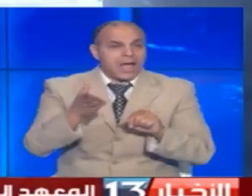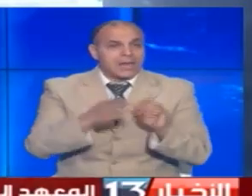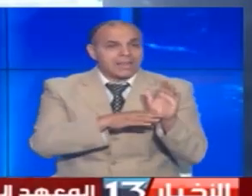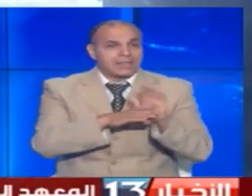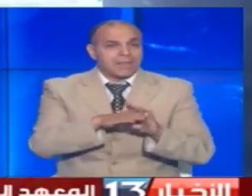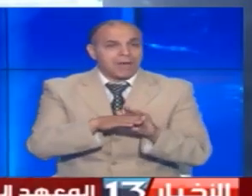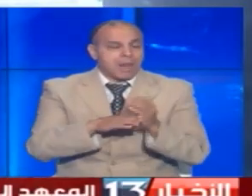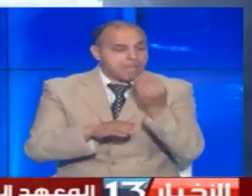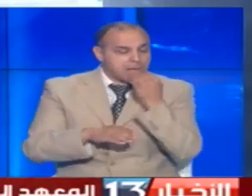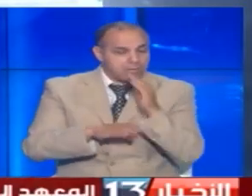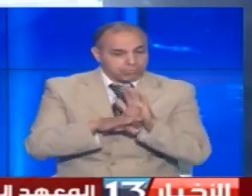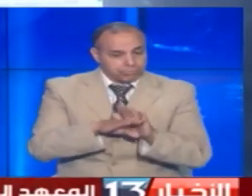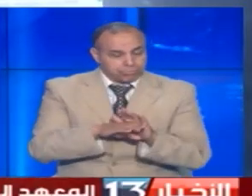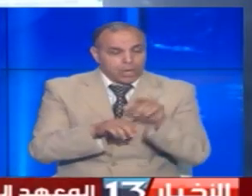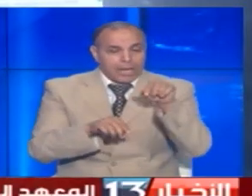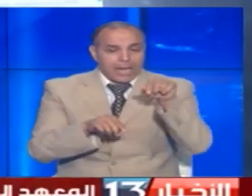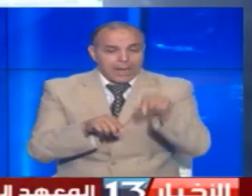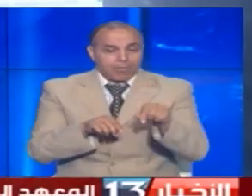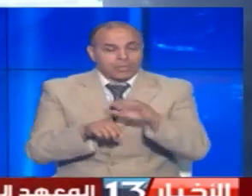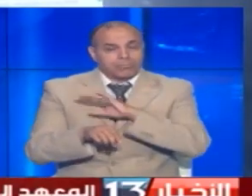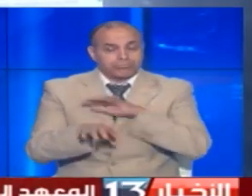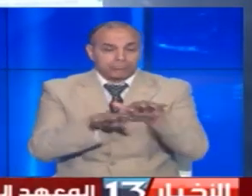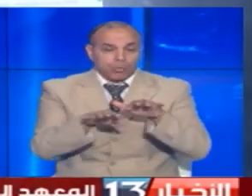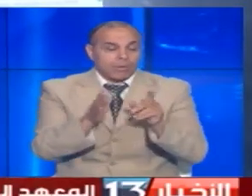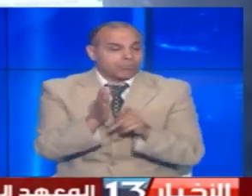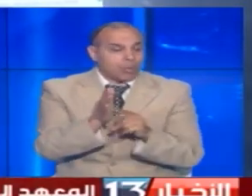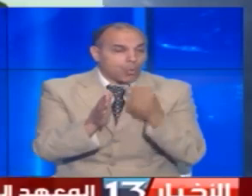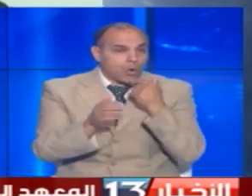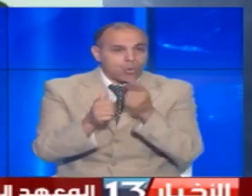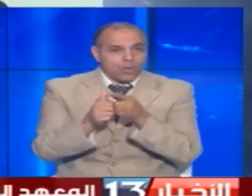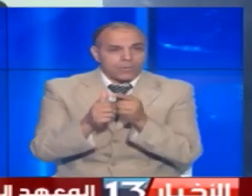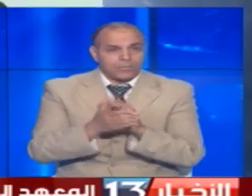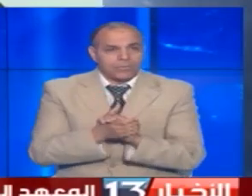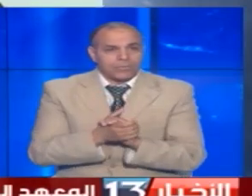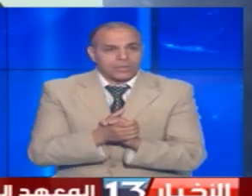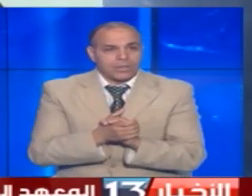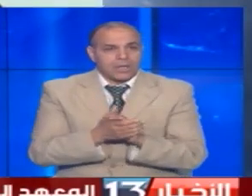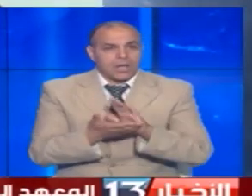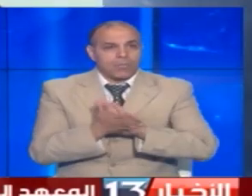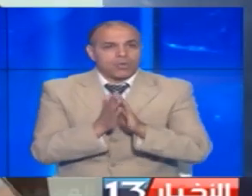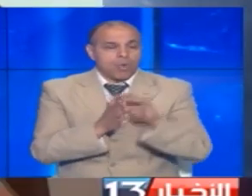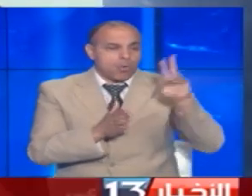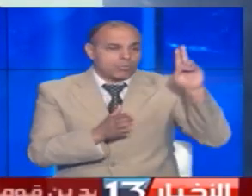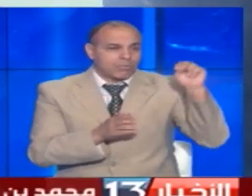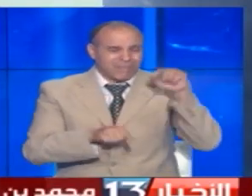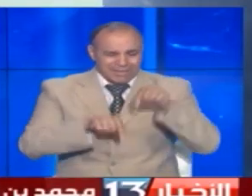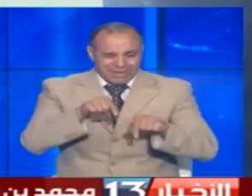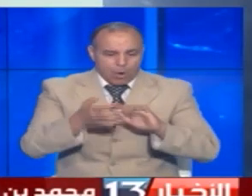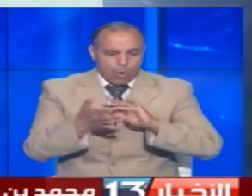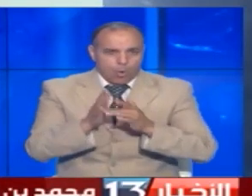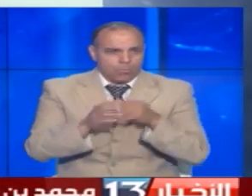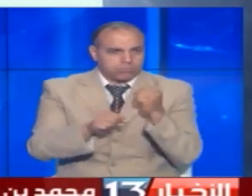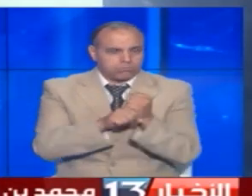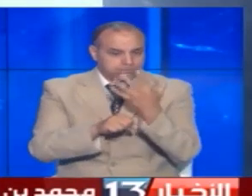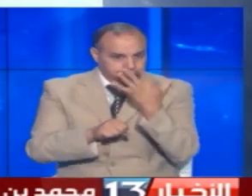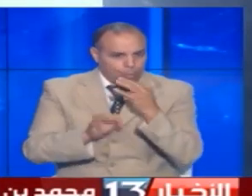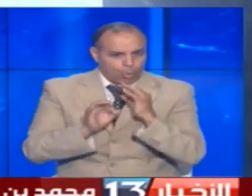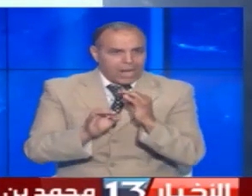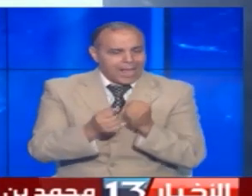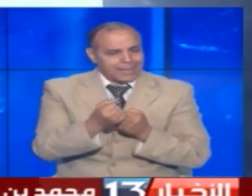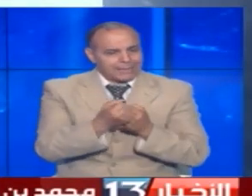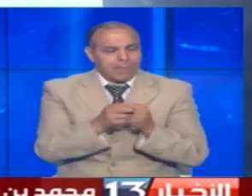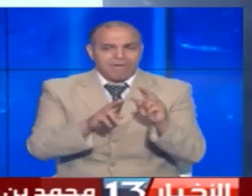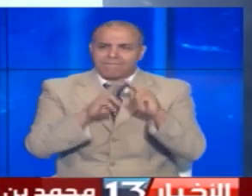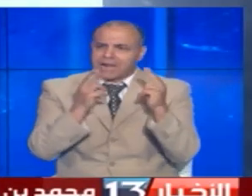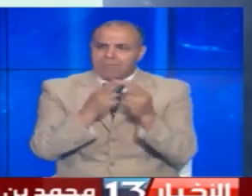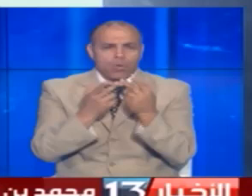الامن الغذائي يتطلب جمله من الاجراءات من ابرزها المنظمه المتحده الاغذيه والزراعه اعمال جاده لدعم الدول